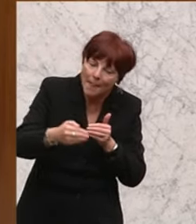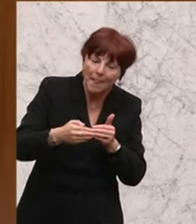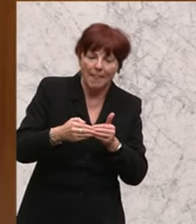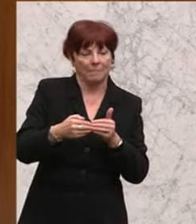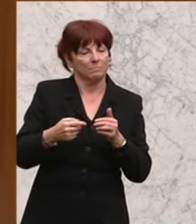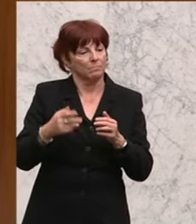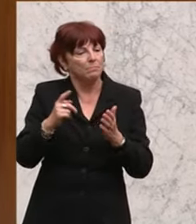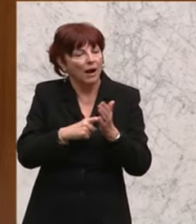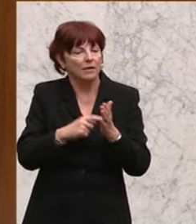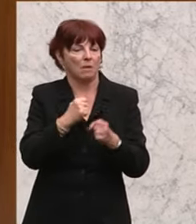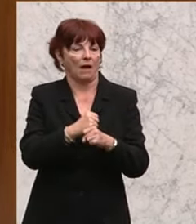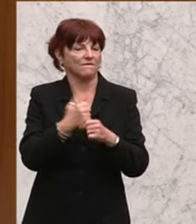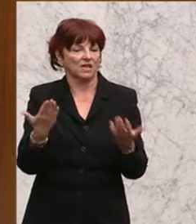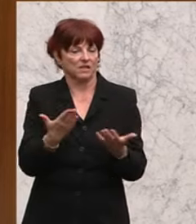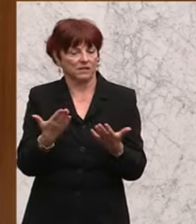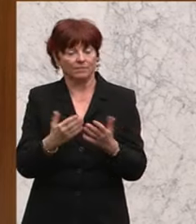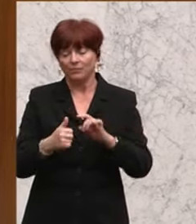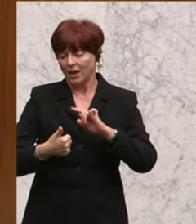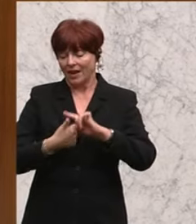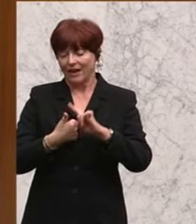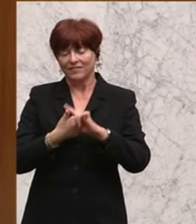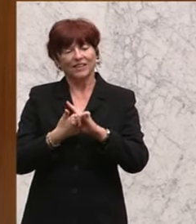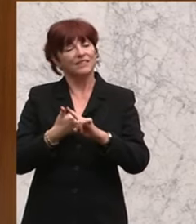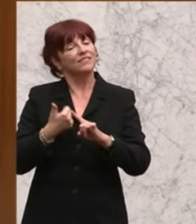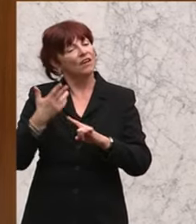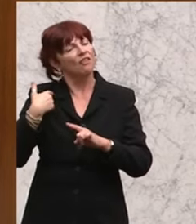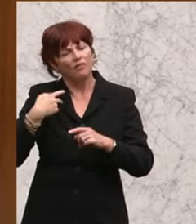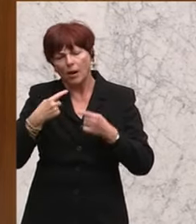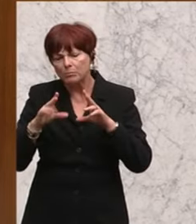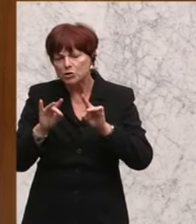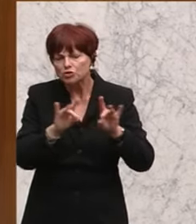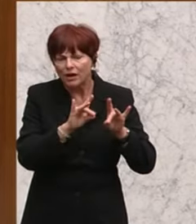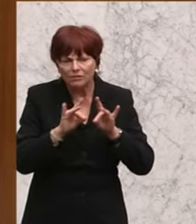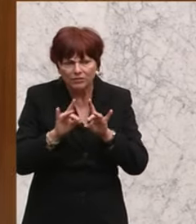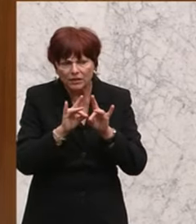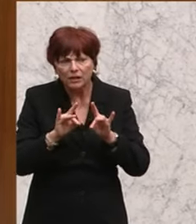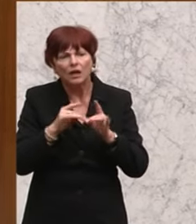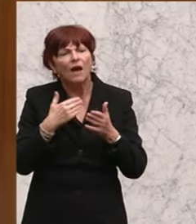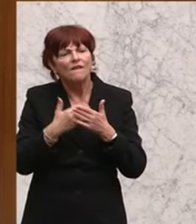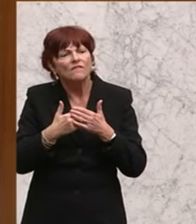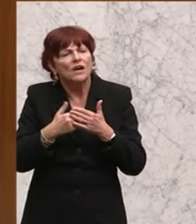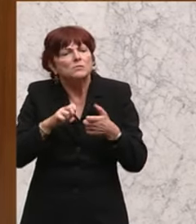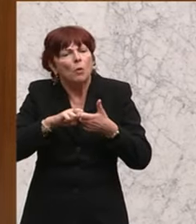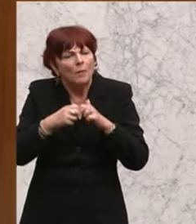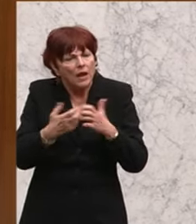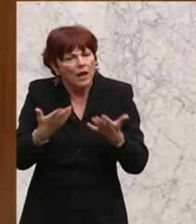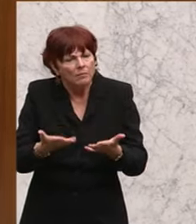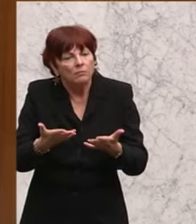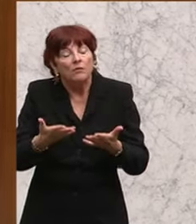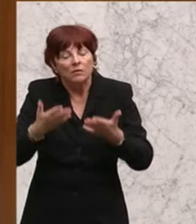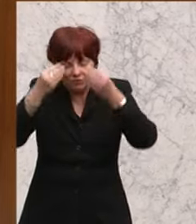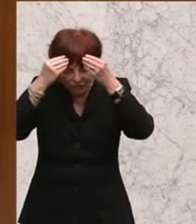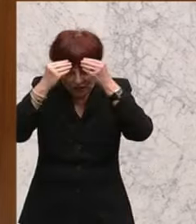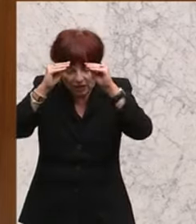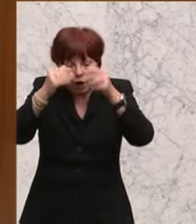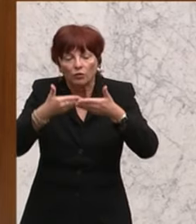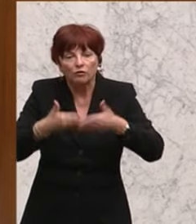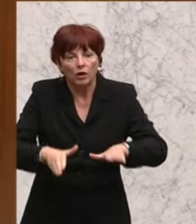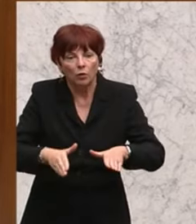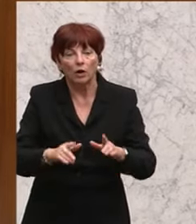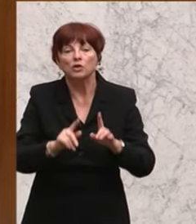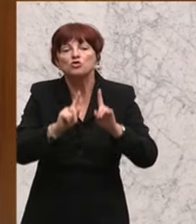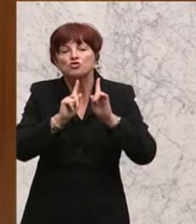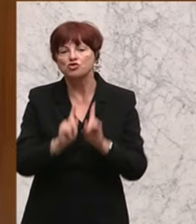zunächst einmal haben wir uns mit der Frage des Vertrauensverlustes und mit dem Stillstand in unserem Land auseinanderzusetzen. Wir sehen,